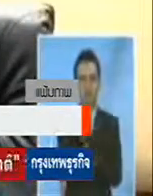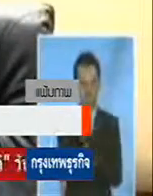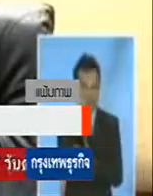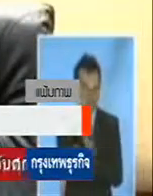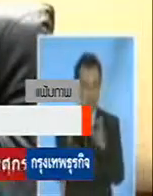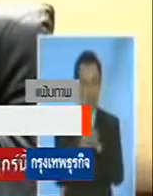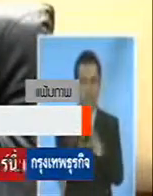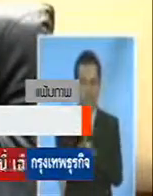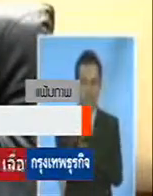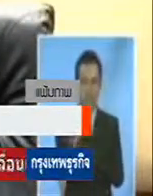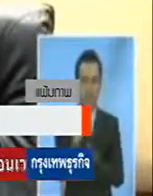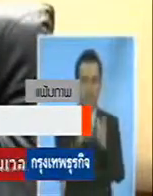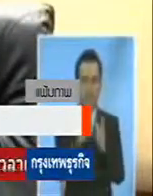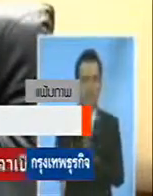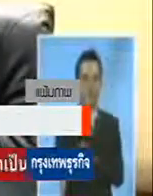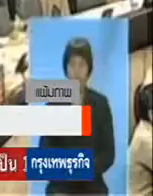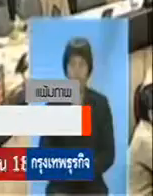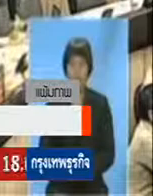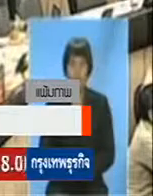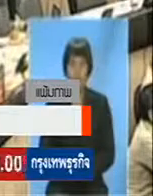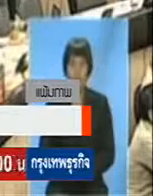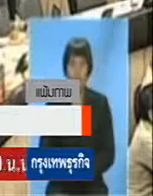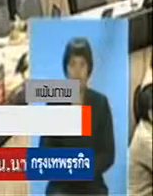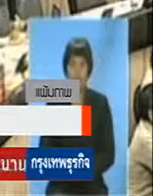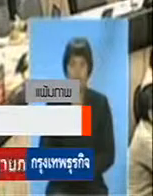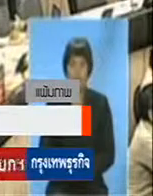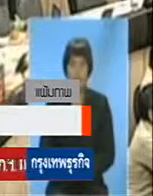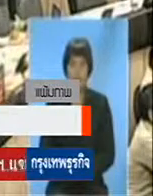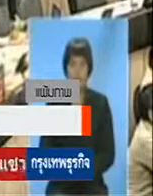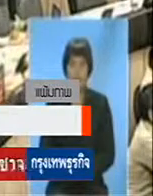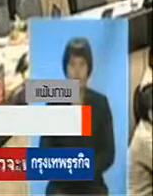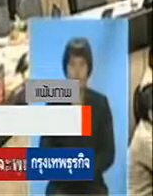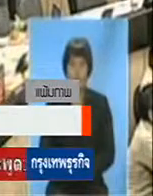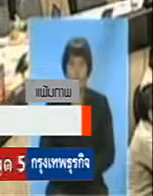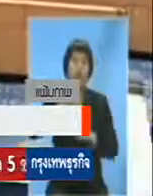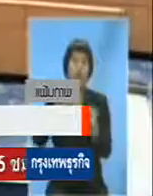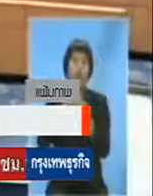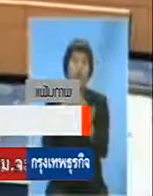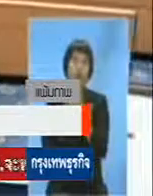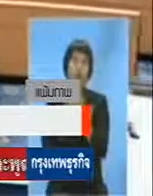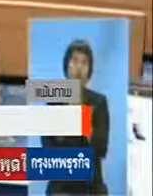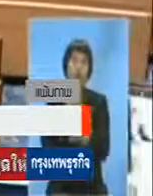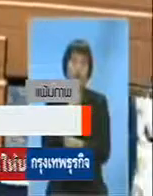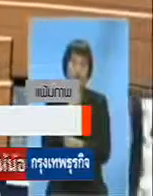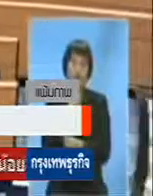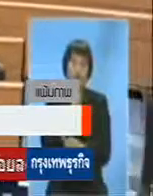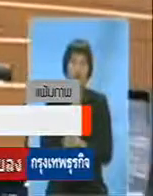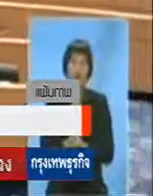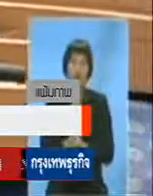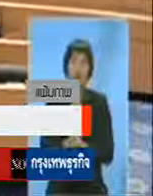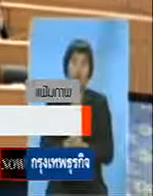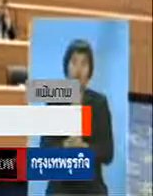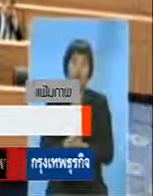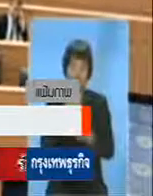กันมี4อดีตส.ส.พรรคเพื่อไทยนำโดยนายชวลิตวิชัยสุดอดีตส.ส.บัญชีรายชื่อยื่นหนังสือต่อนายพรเพ